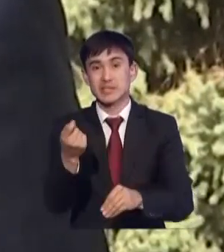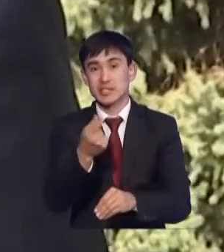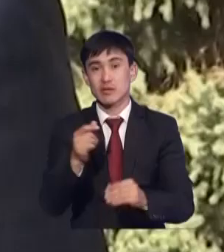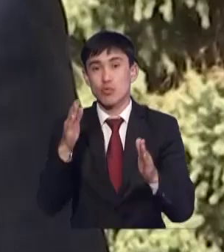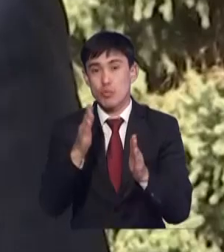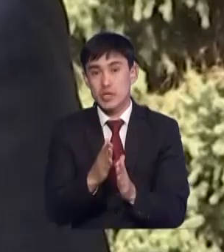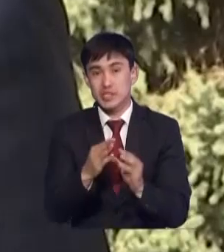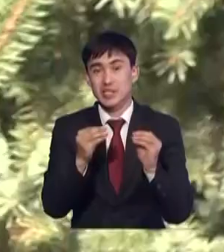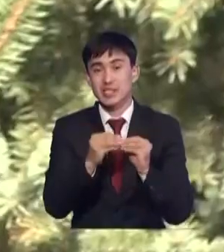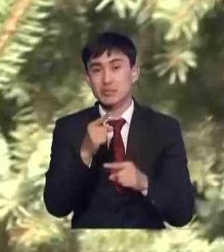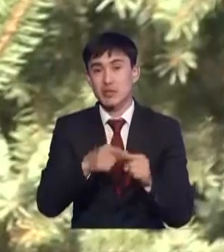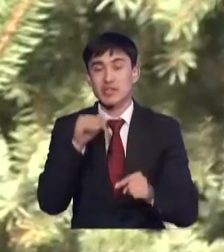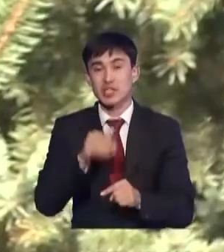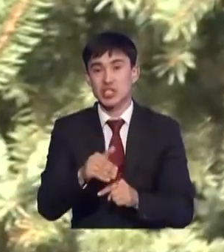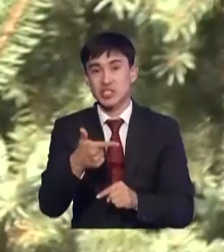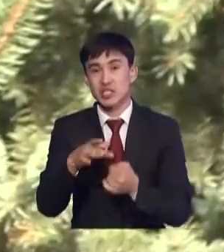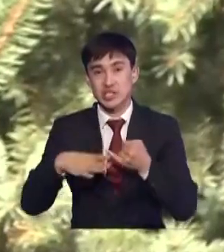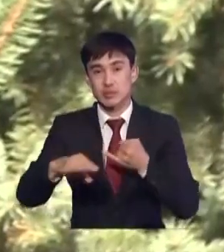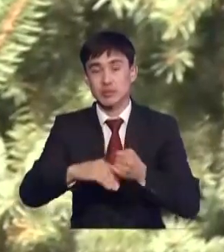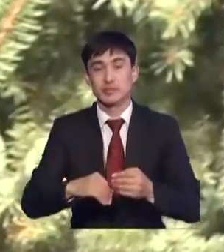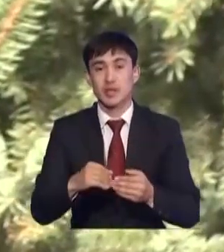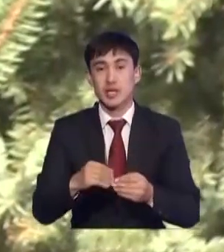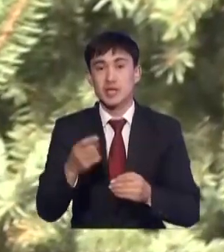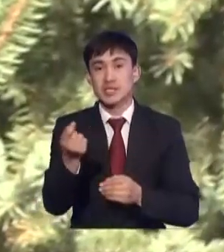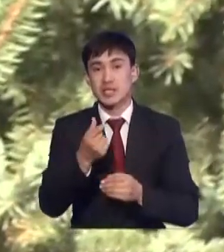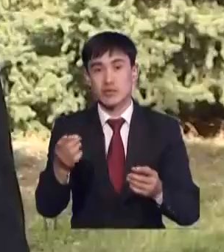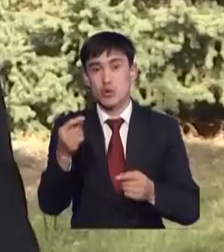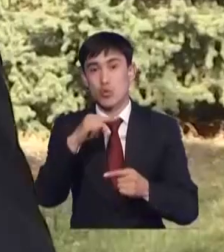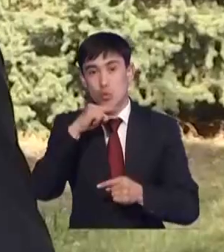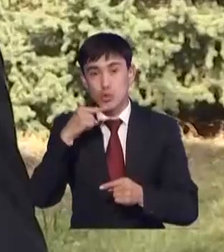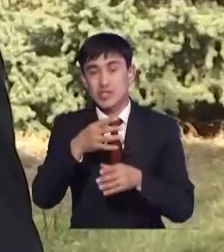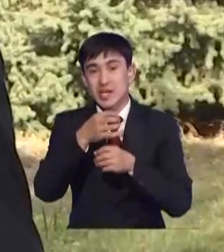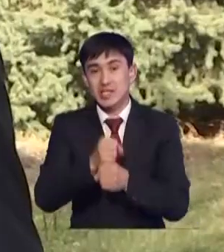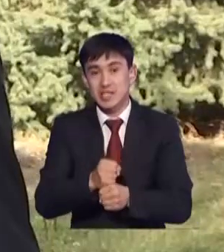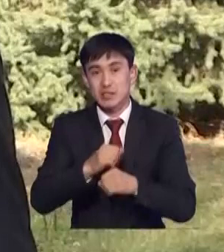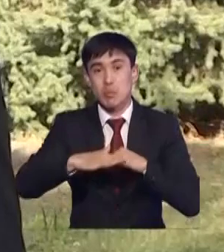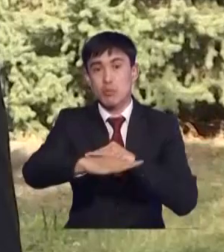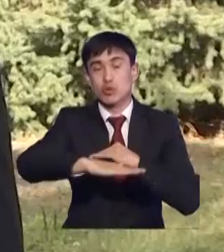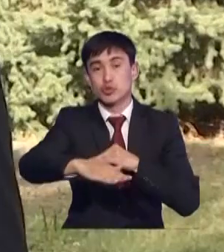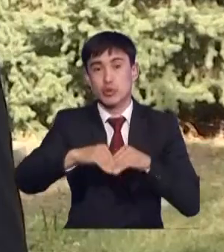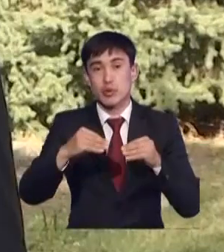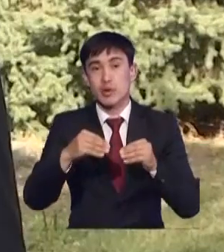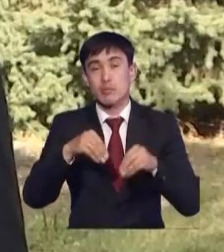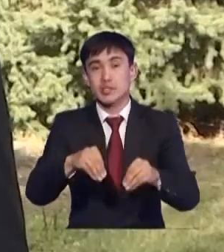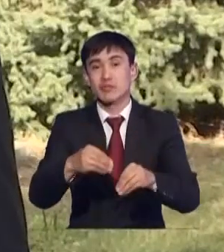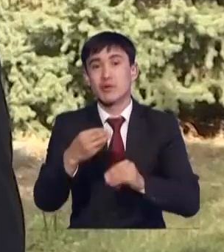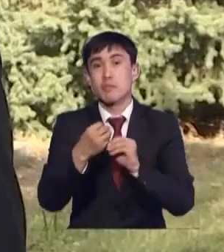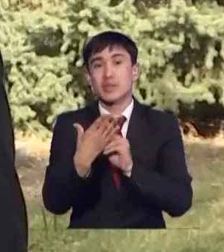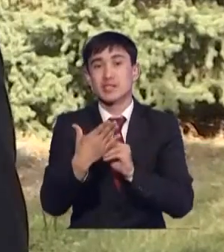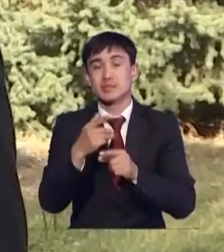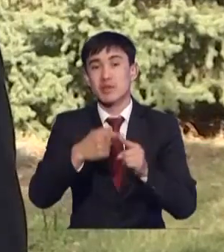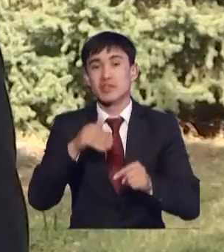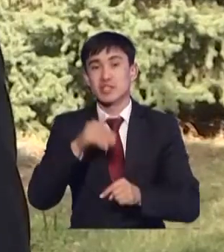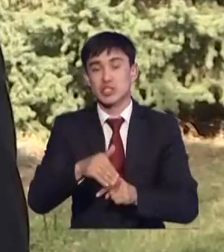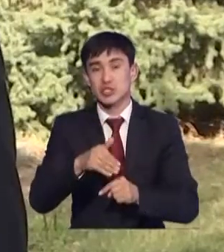уменьшатся на 10.500 гектаров только зерновая кукуруза сократилась по площади посевов на 15,5 сся